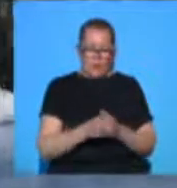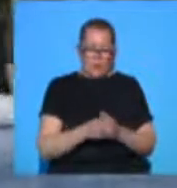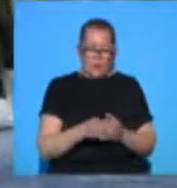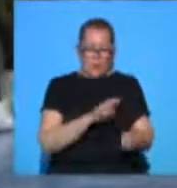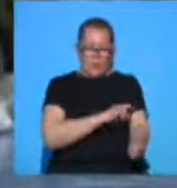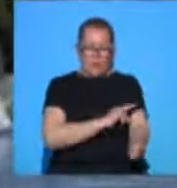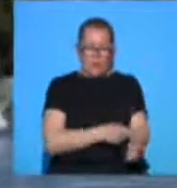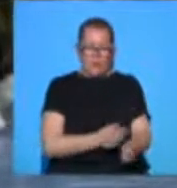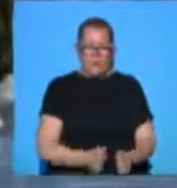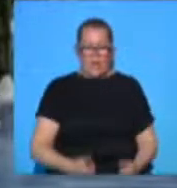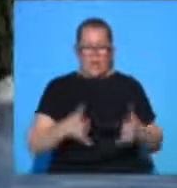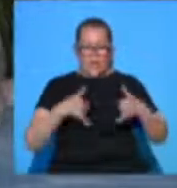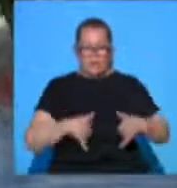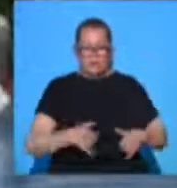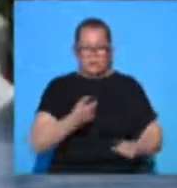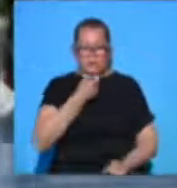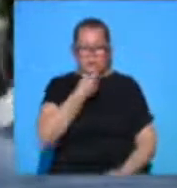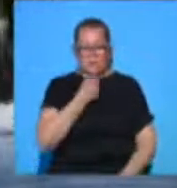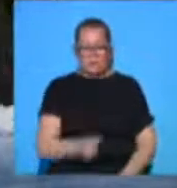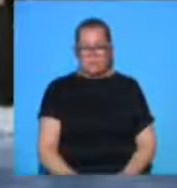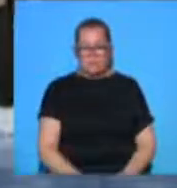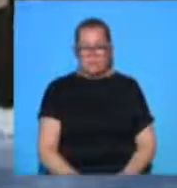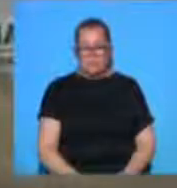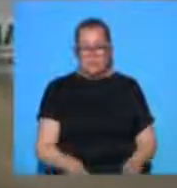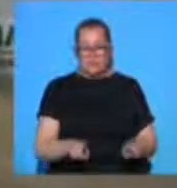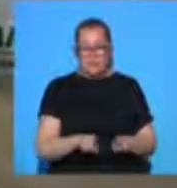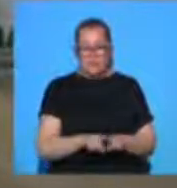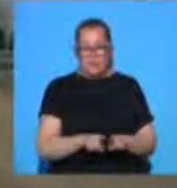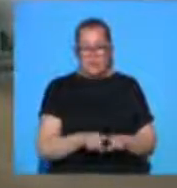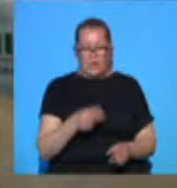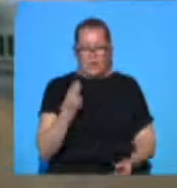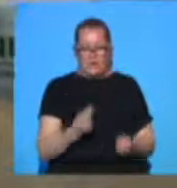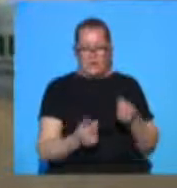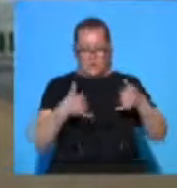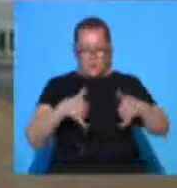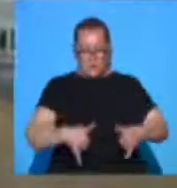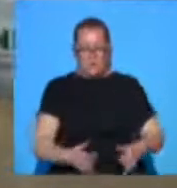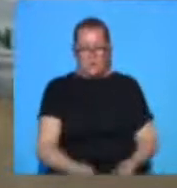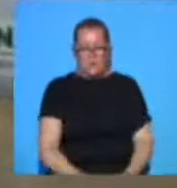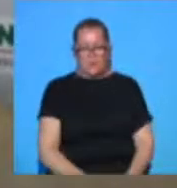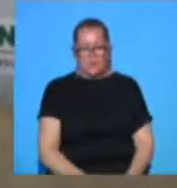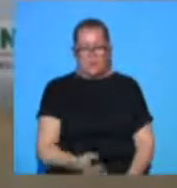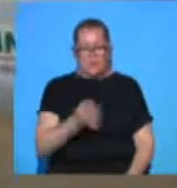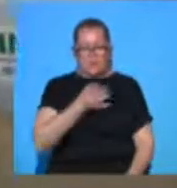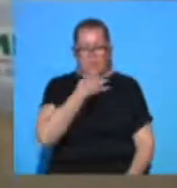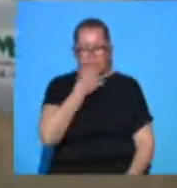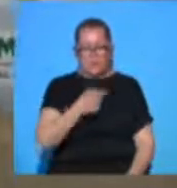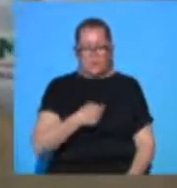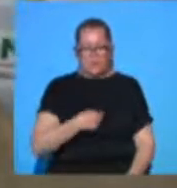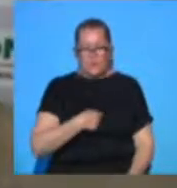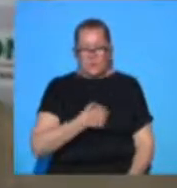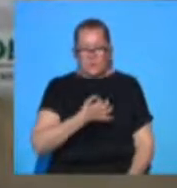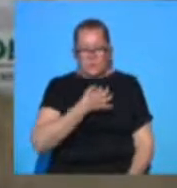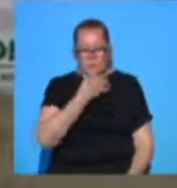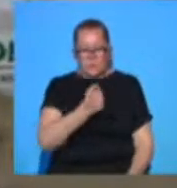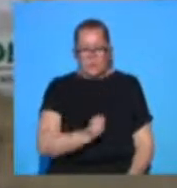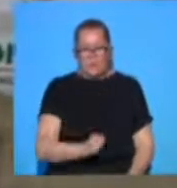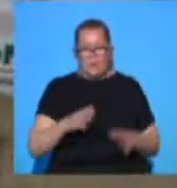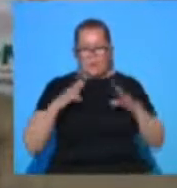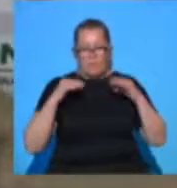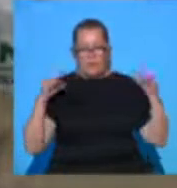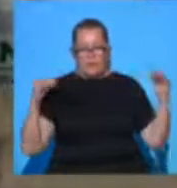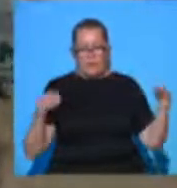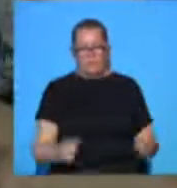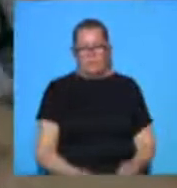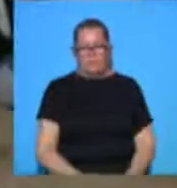propriu. Anul ăsta, ca și la jocul de astăzi, Repet, nu vreau să spun mai multe, dar